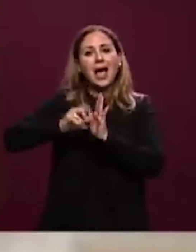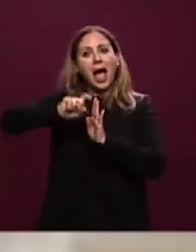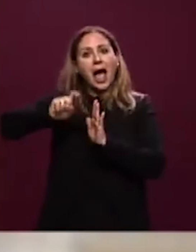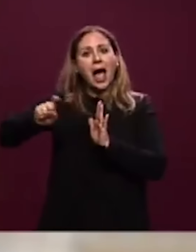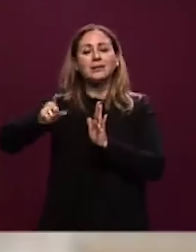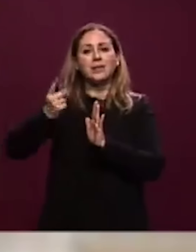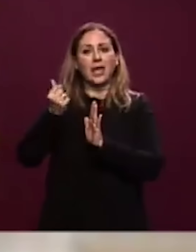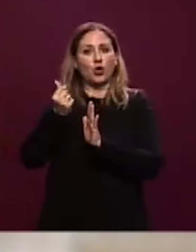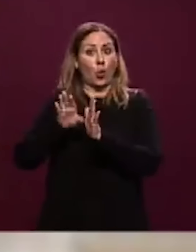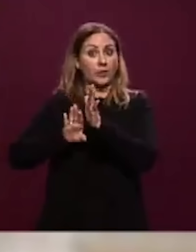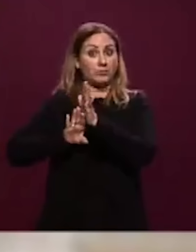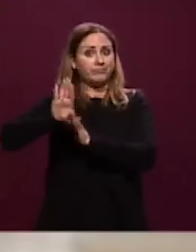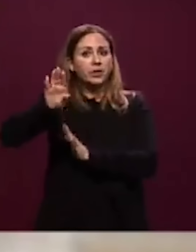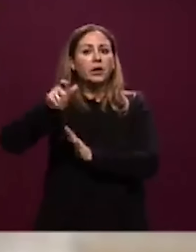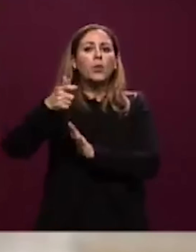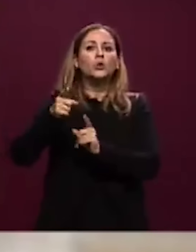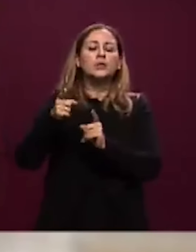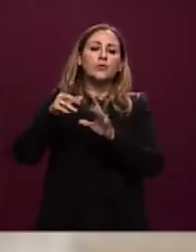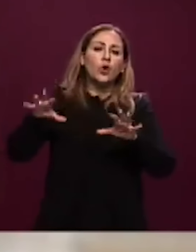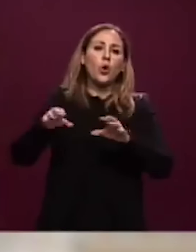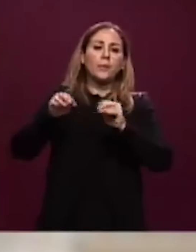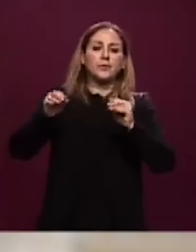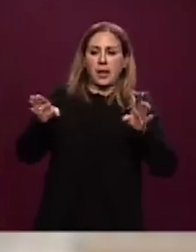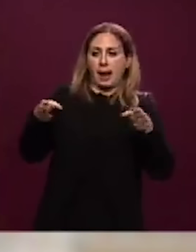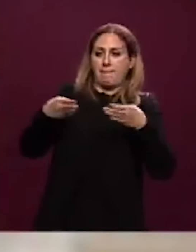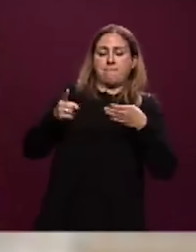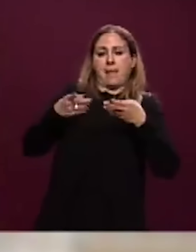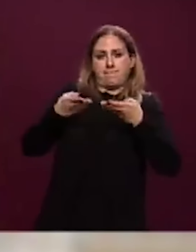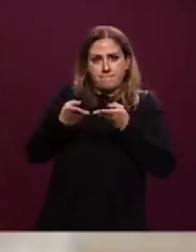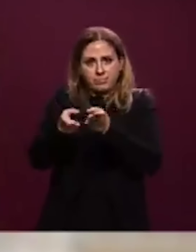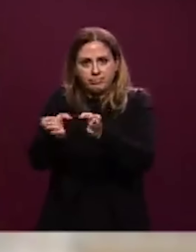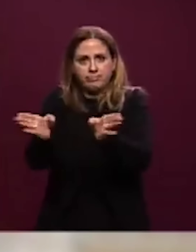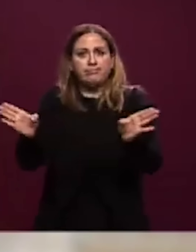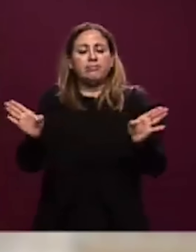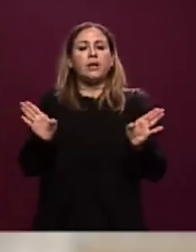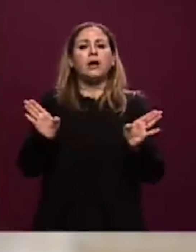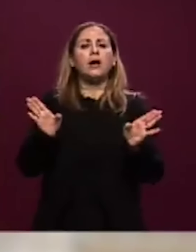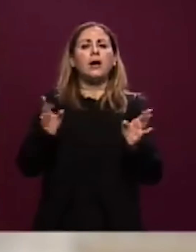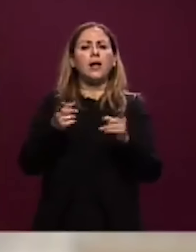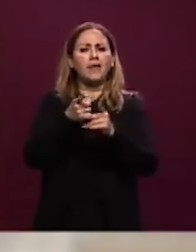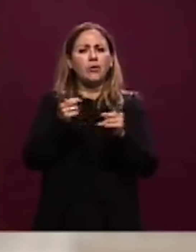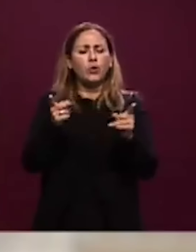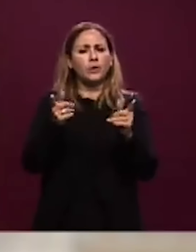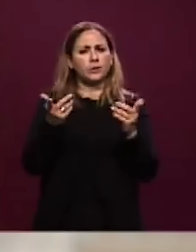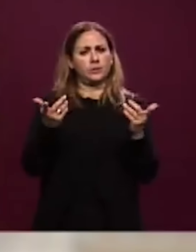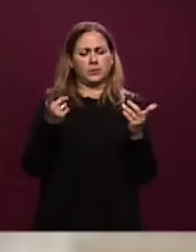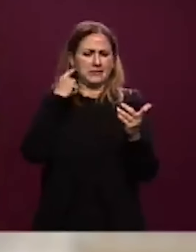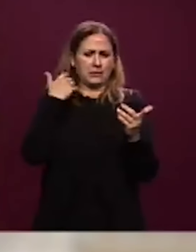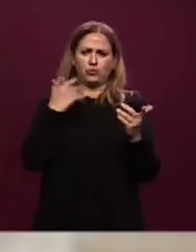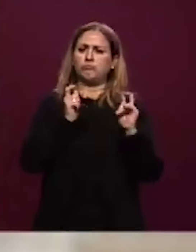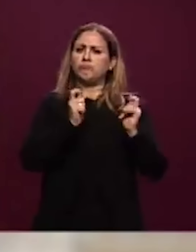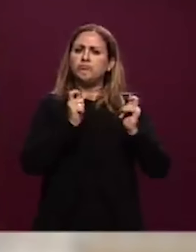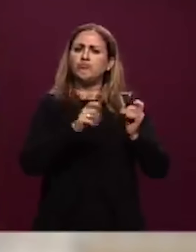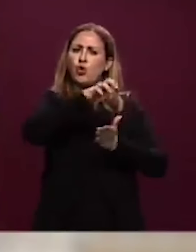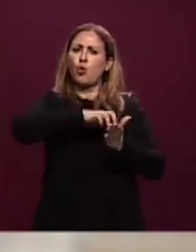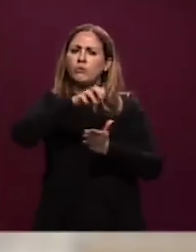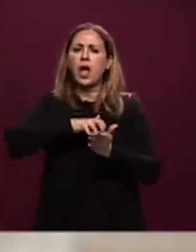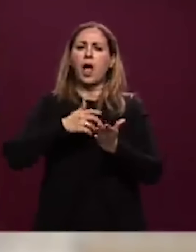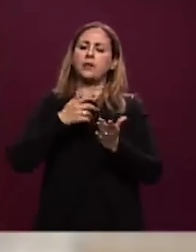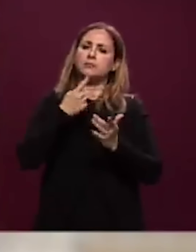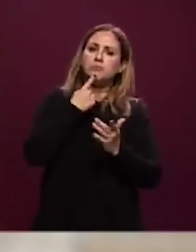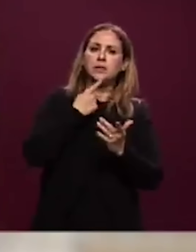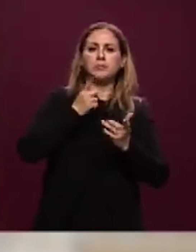mondo. Quindi voi questa retorica, io sento molti commentatori editoriali che